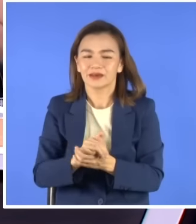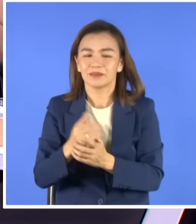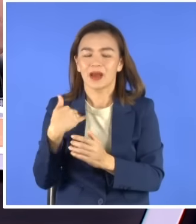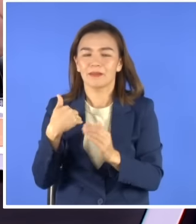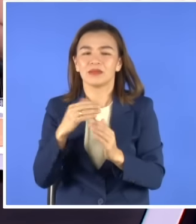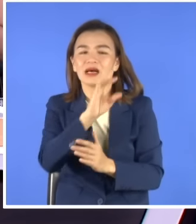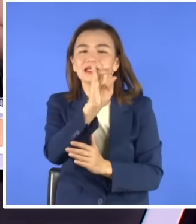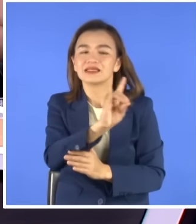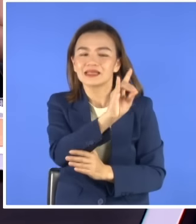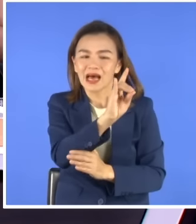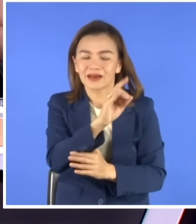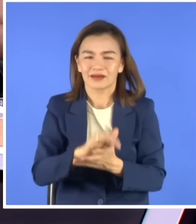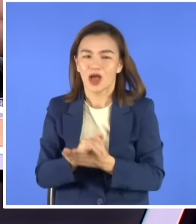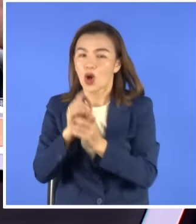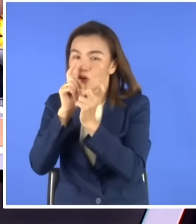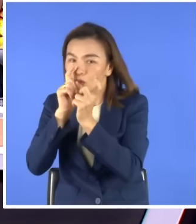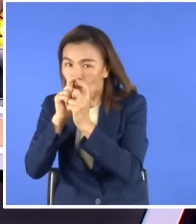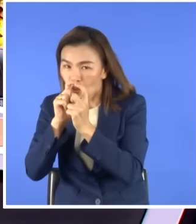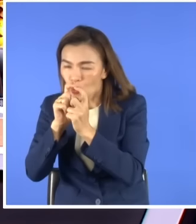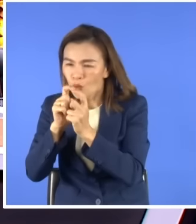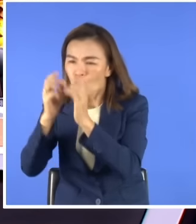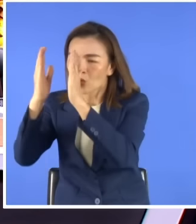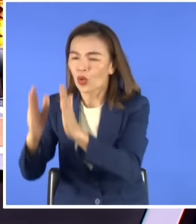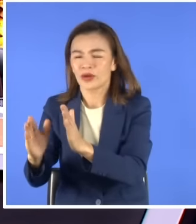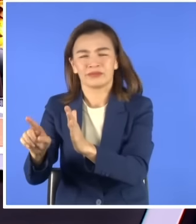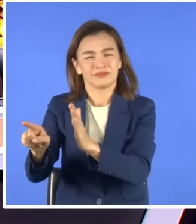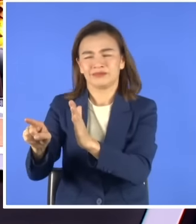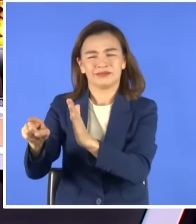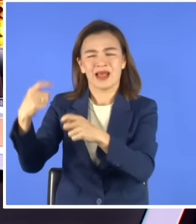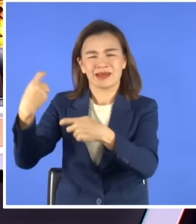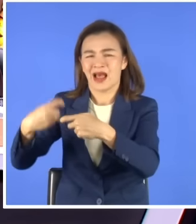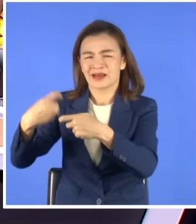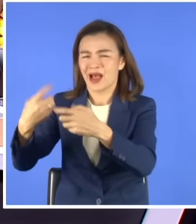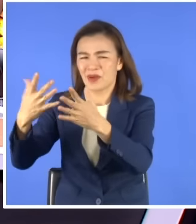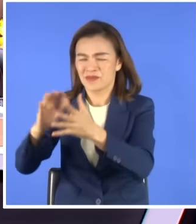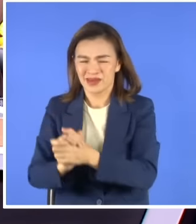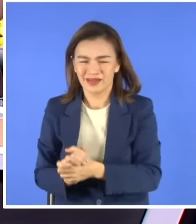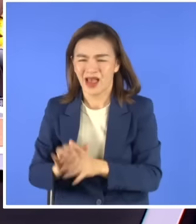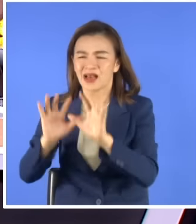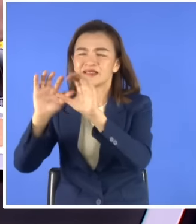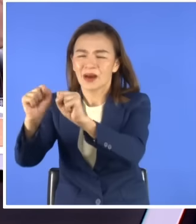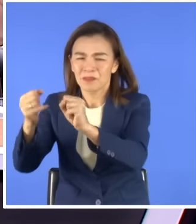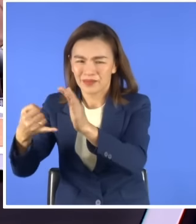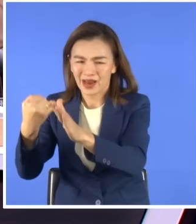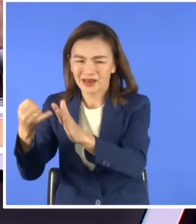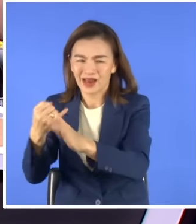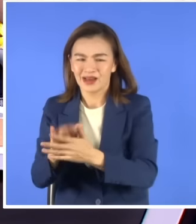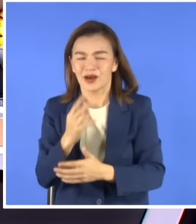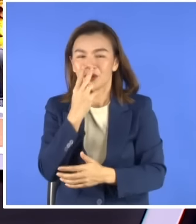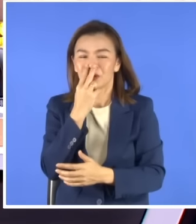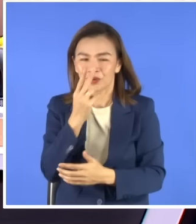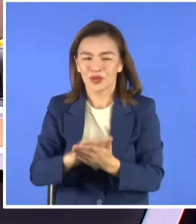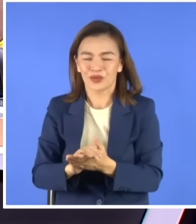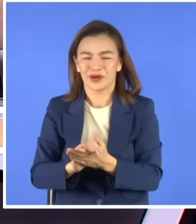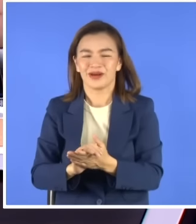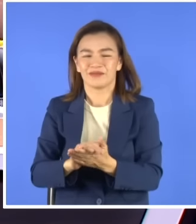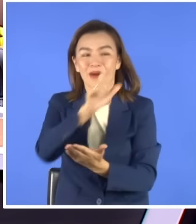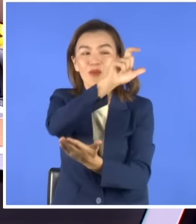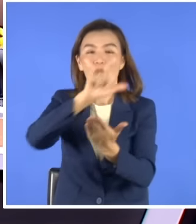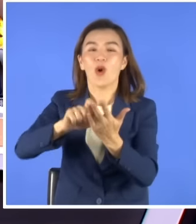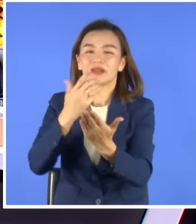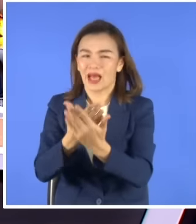วิธีการจับอีกรูปแบบนึงนะคะ 2ขาจับไม่ยากมันมีวิธีการจับง่ายๆส่งเลขที่บัญชีมาอันนั้นแซว